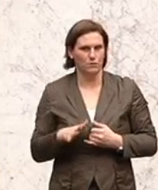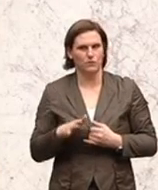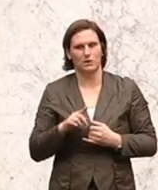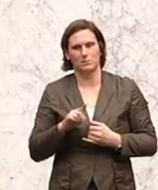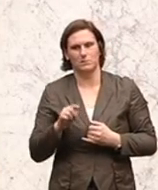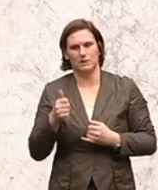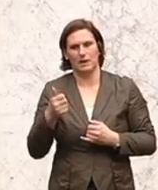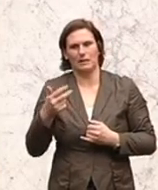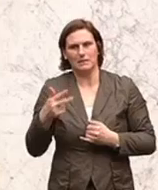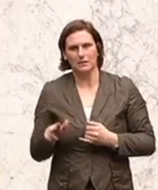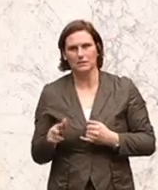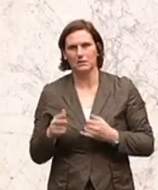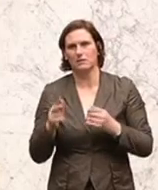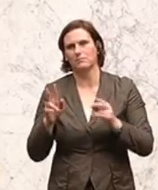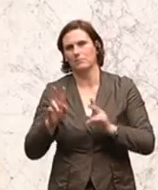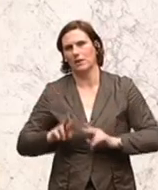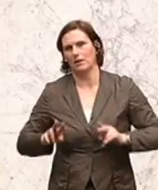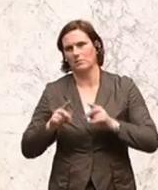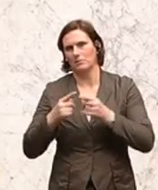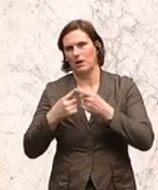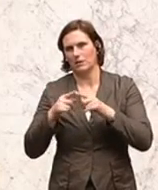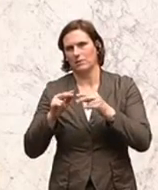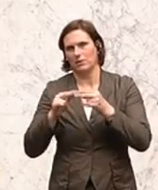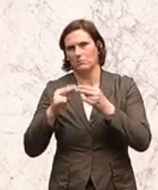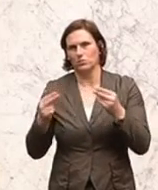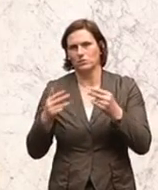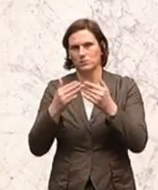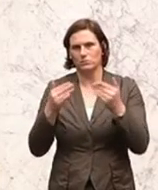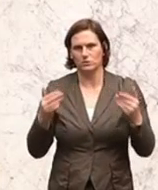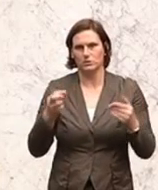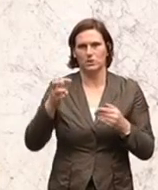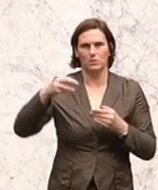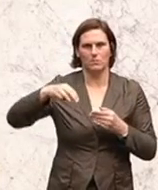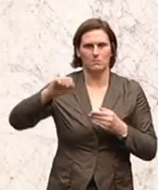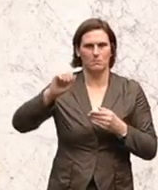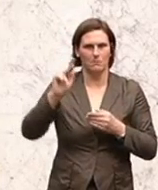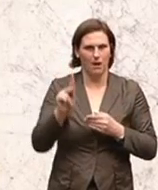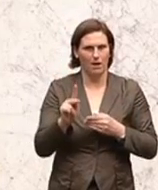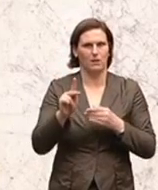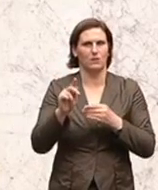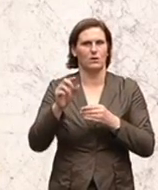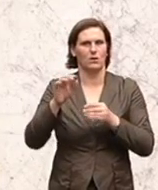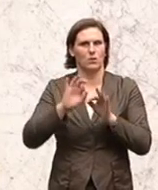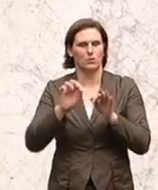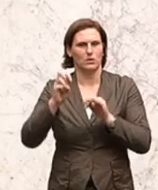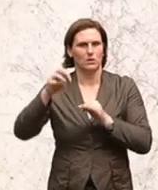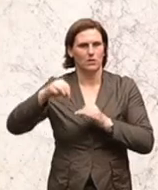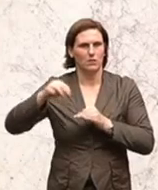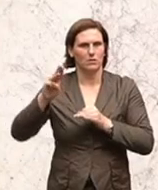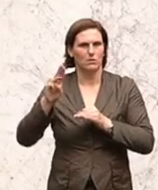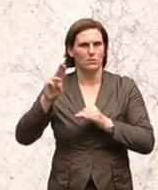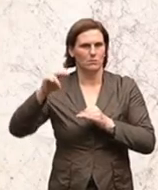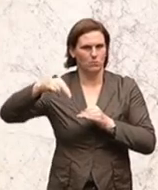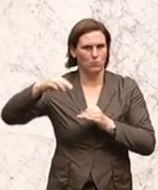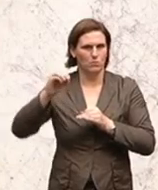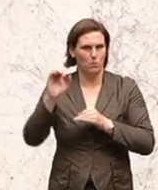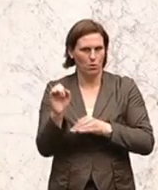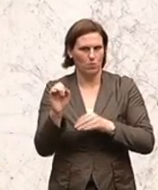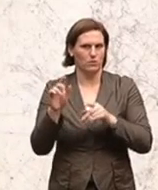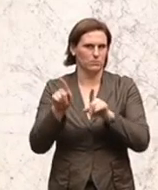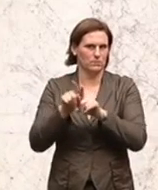Und dementsprechend hat auch so ein neues Haus durchaus seine Berechtigung, wenn man ihm die richtige Ausrichtung gibt. Das heißt, wenn